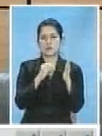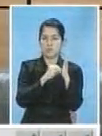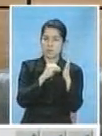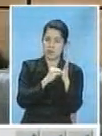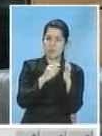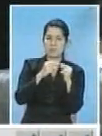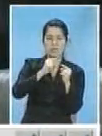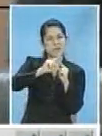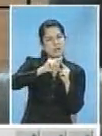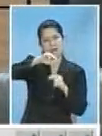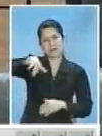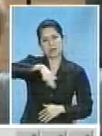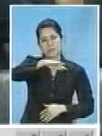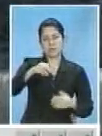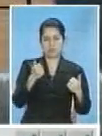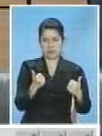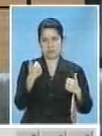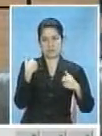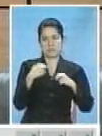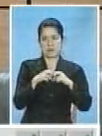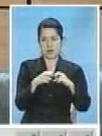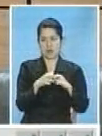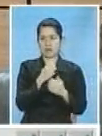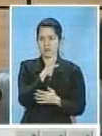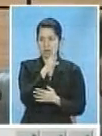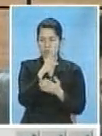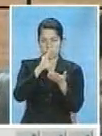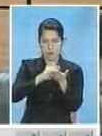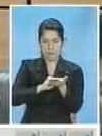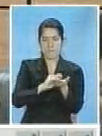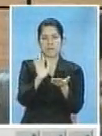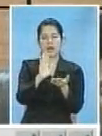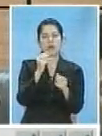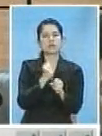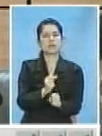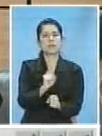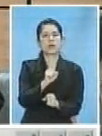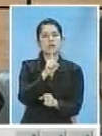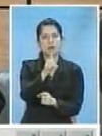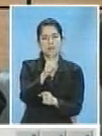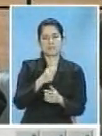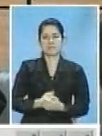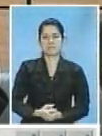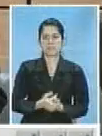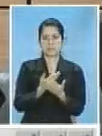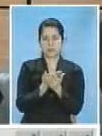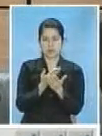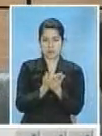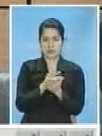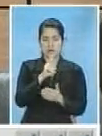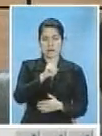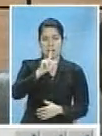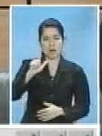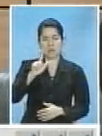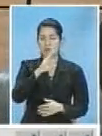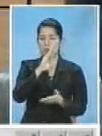ตั้งแต่ภาคเหนือลงมานะครับแล้วจากนี้ไปถ้าท่านเก็บไม่ได้เนี่ยจะทำยังไงครับ2ล้านที่ท่านบอกว่าจะเก็บได้เนี่ย